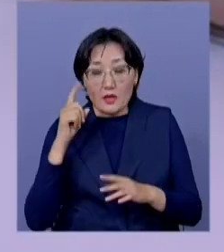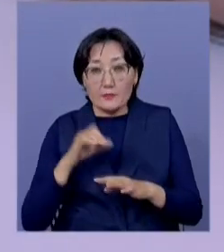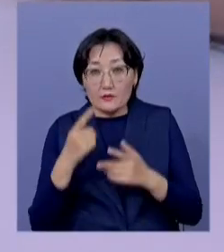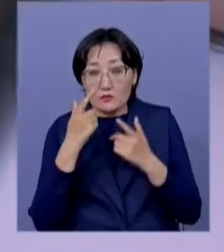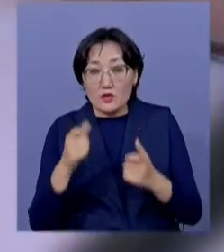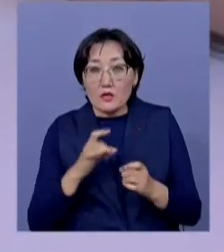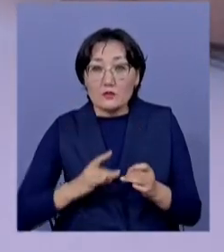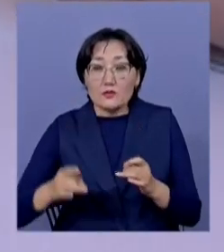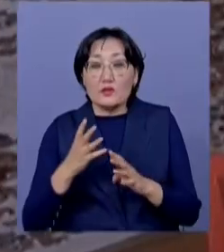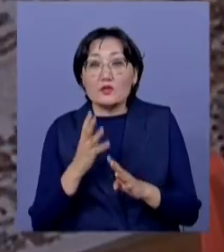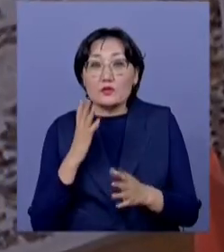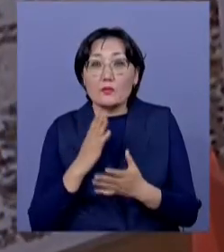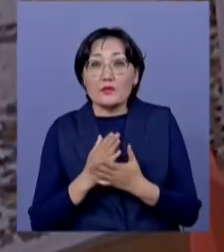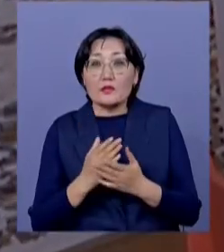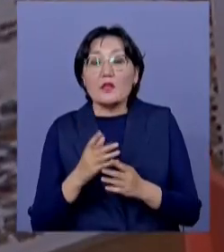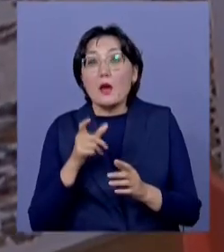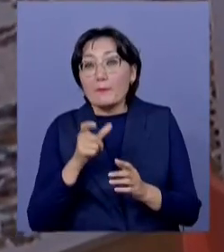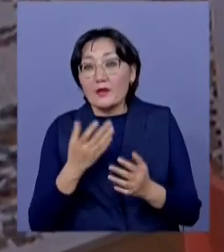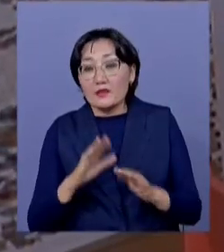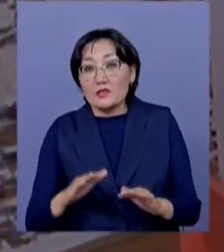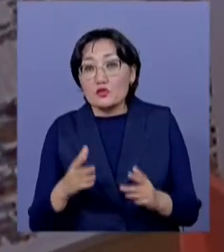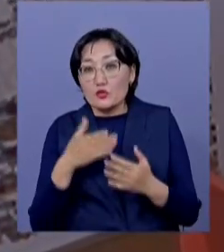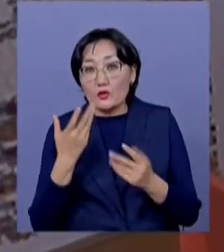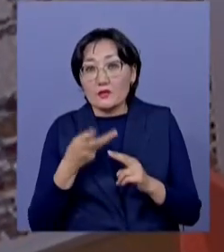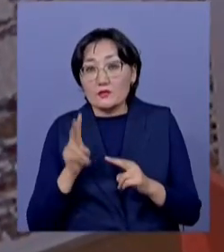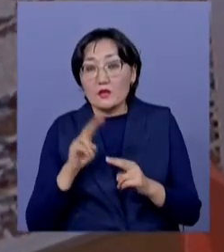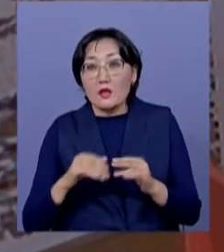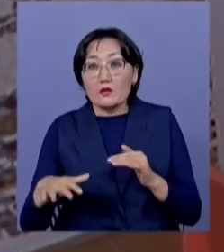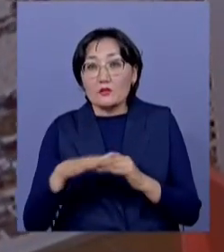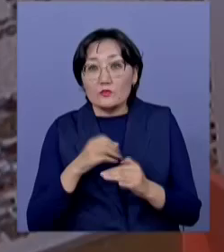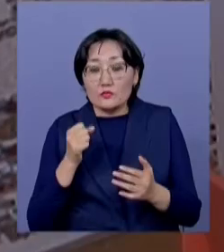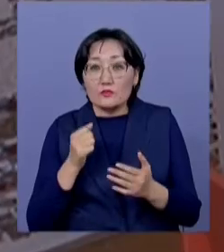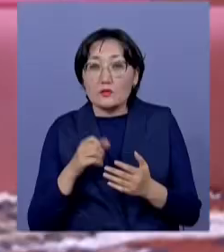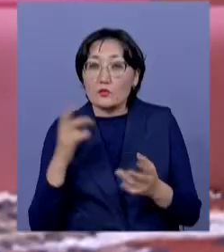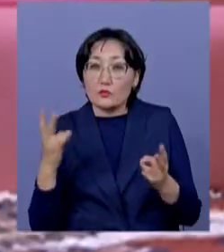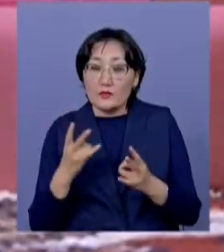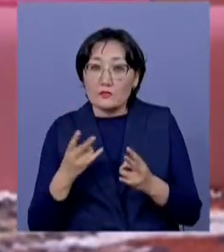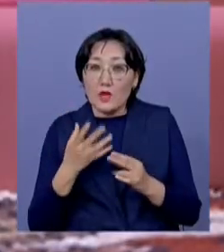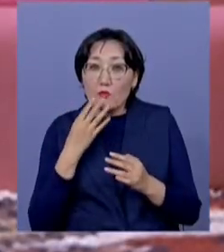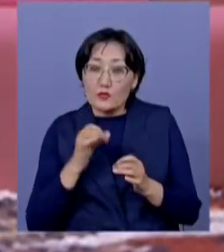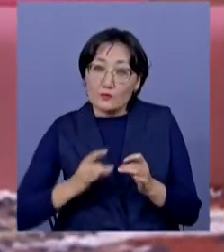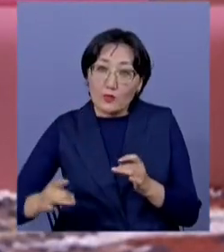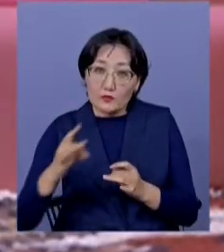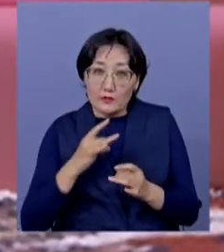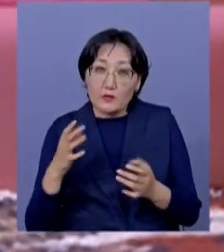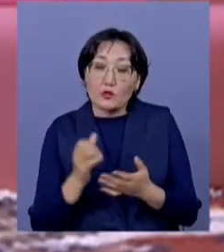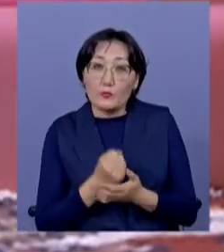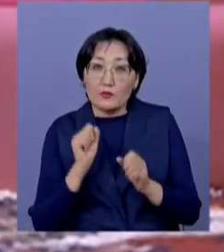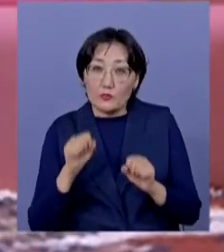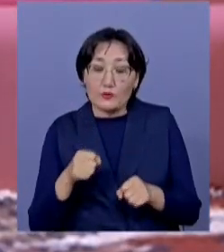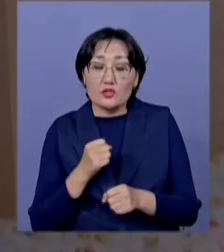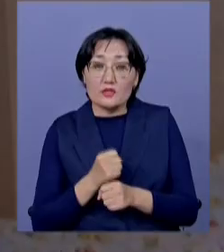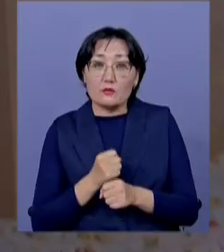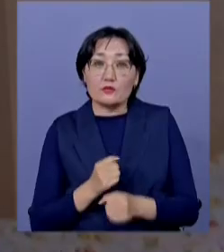мәліметінше ауданда кезекте тұрған бөбек жоқ. Осылайша билік басындағылар халықты орталыққа сабылтпай қажеттіліктерді өз ауданынан тауып беруге мүмкіндік